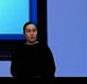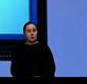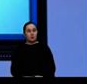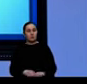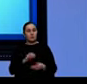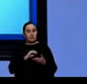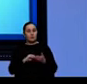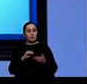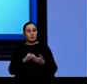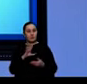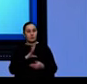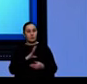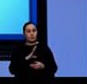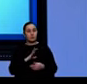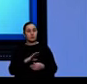Яздыңыз ма?